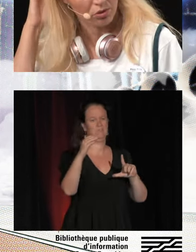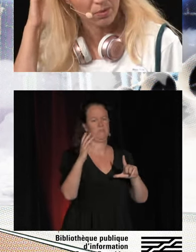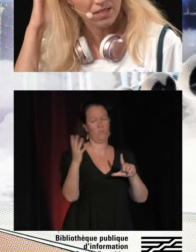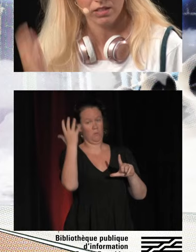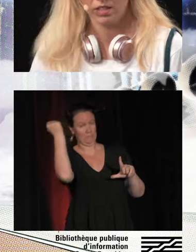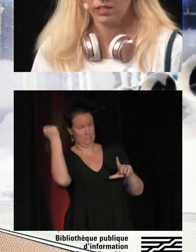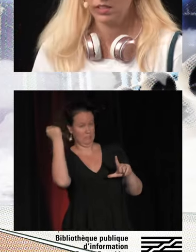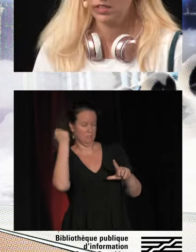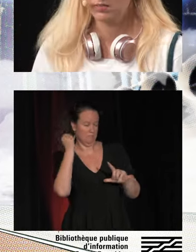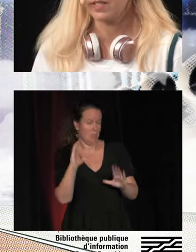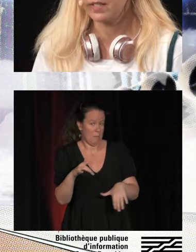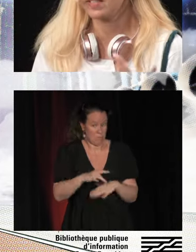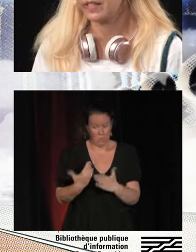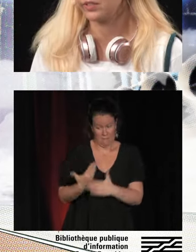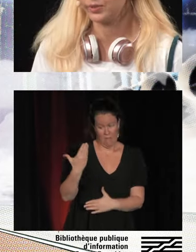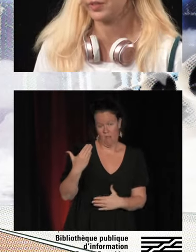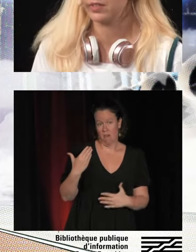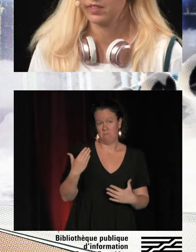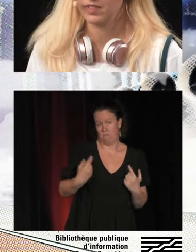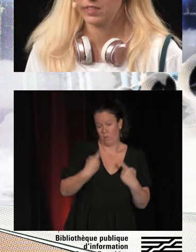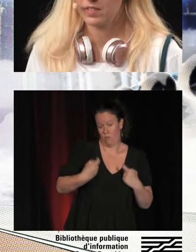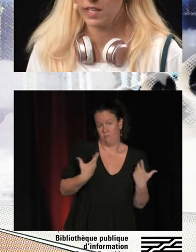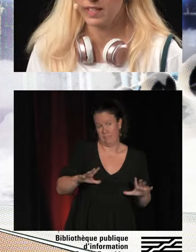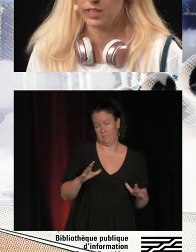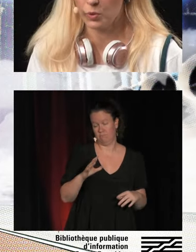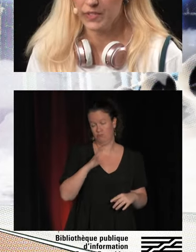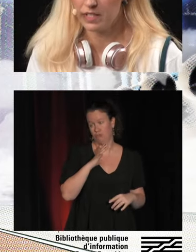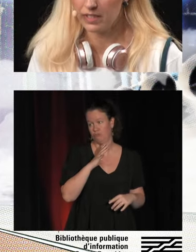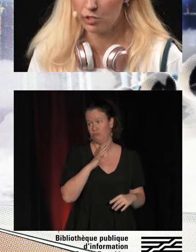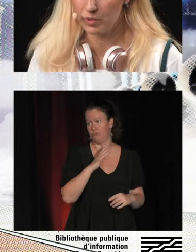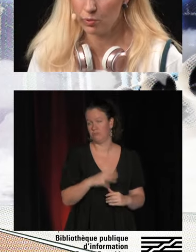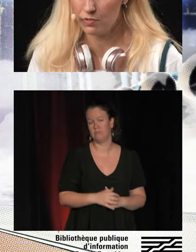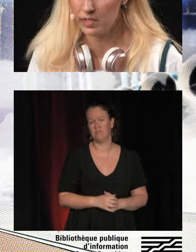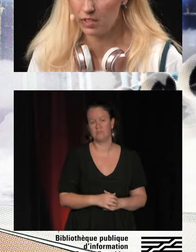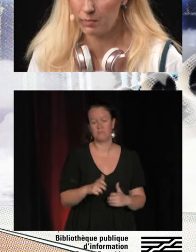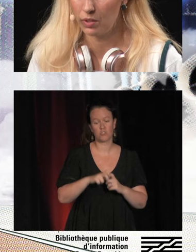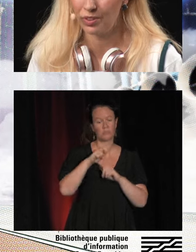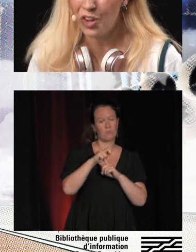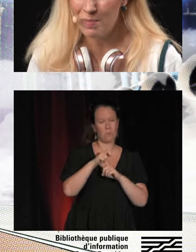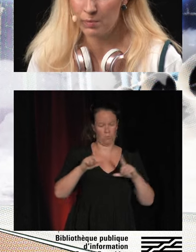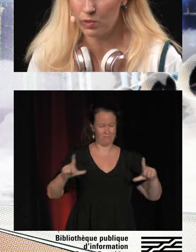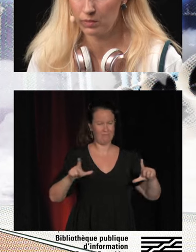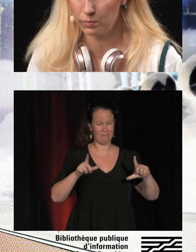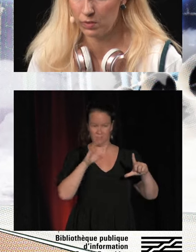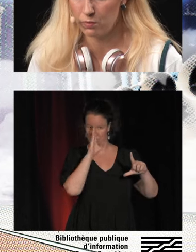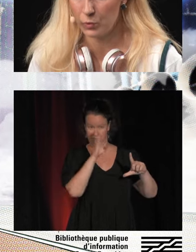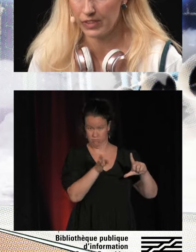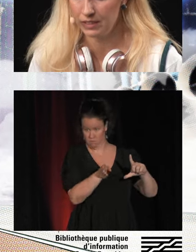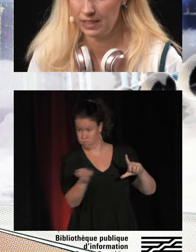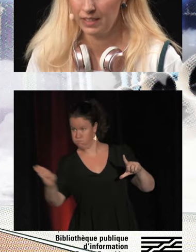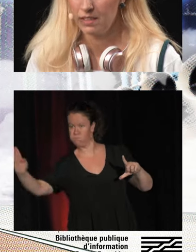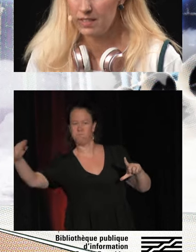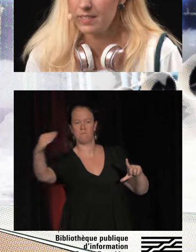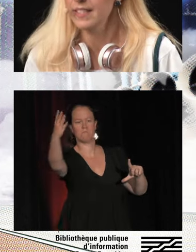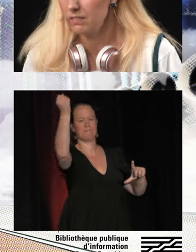la console de base. Il y a certains raccourcis avec des champignons que je vais quand même, normalement, pouvoir vous